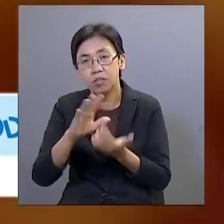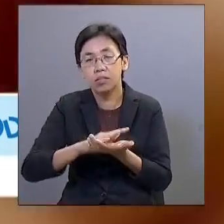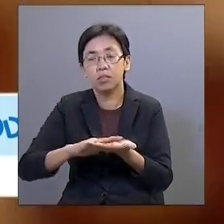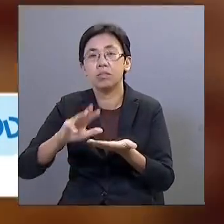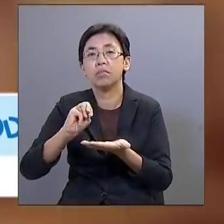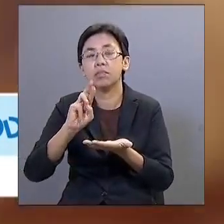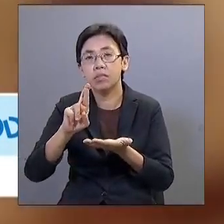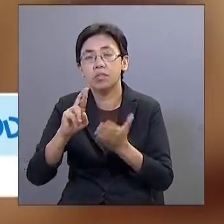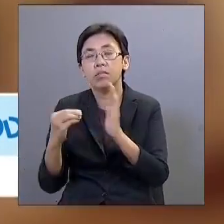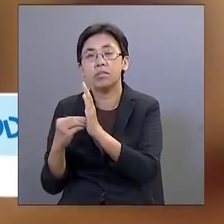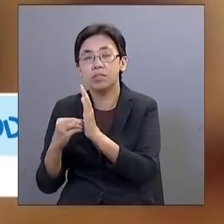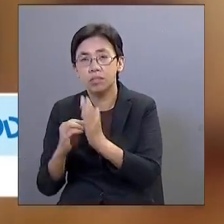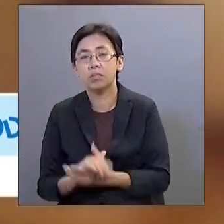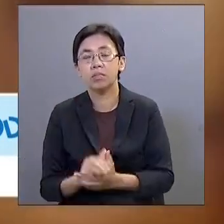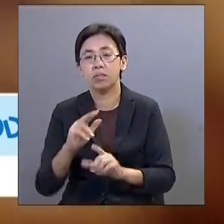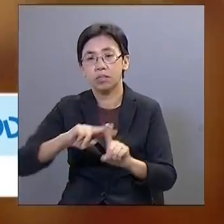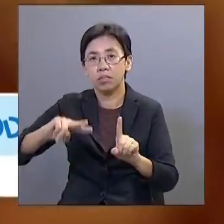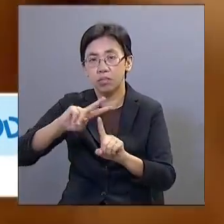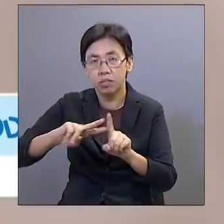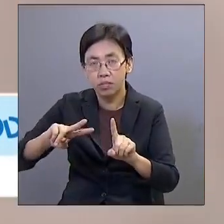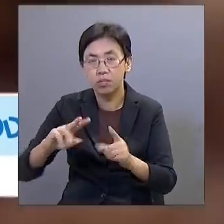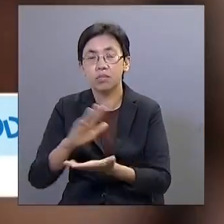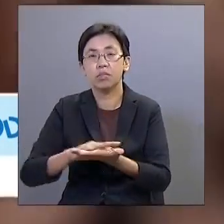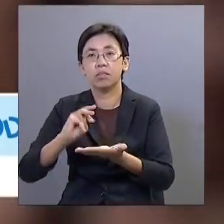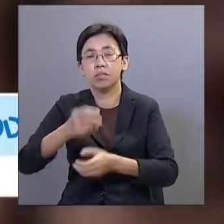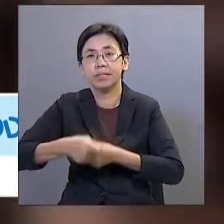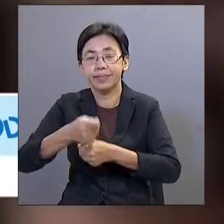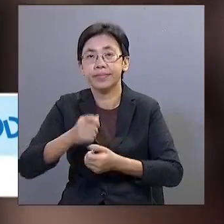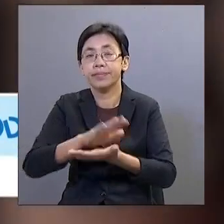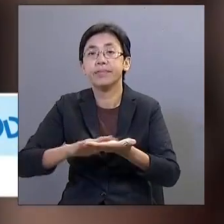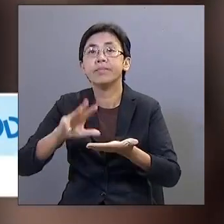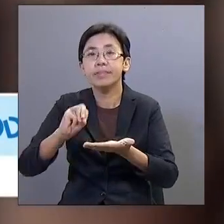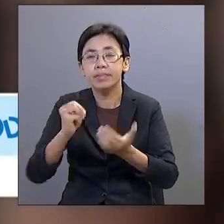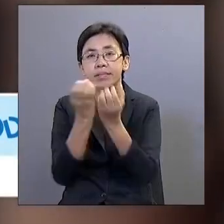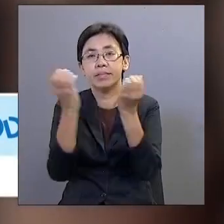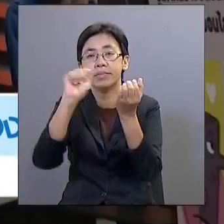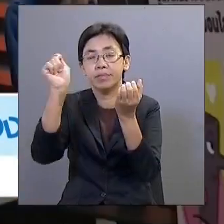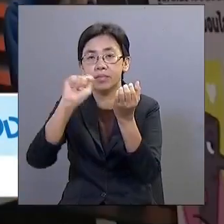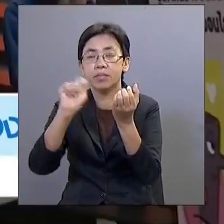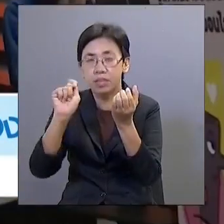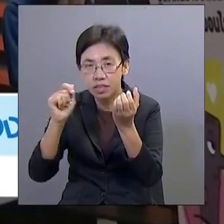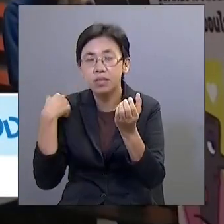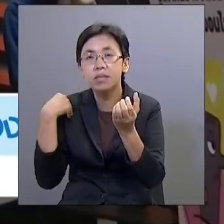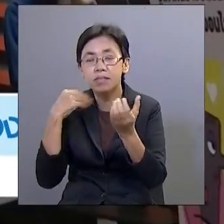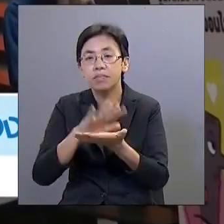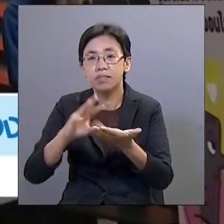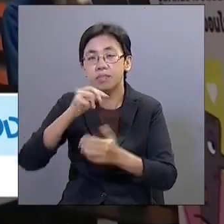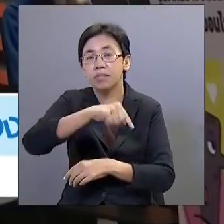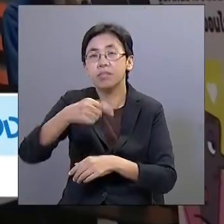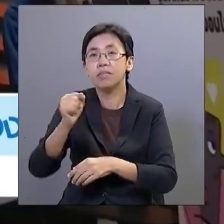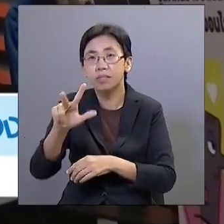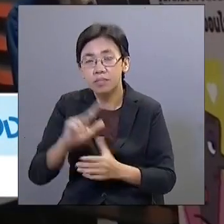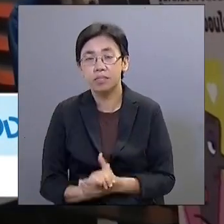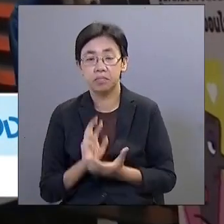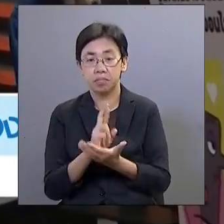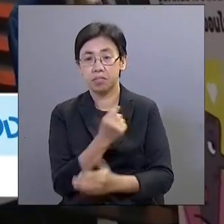ครมหาวิทยาลัยศรีนครินทรวิโรฒมหาวิทยาลัยเกษตรศาสตร์และมหาวิทยาลัยธรรมศาสตร์ครับ ซึ่งรางวัลแบ่งด้วยกันทั้งหมด5ประเภ